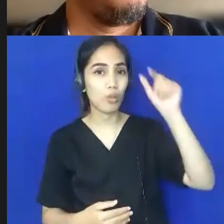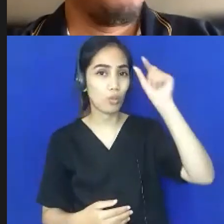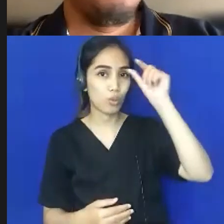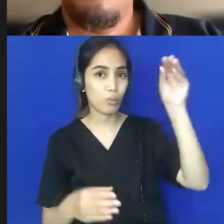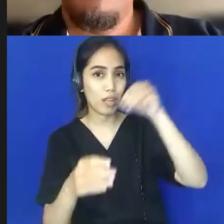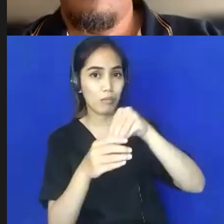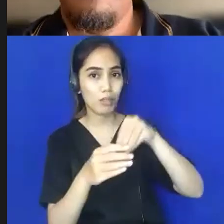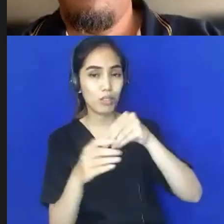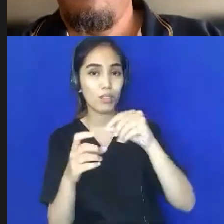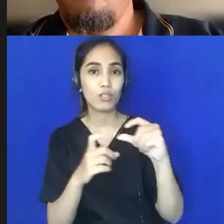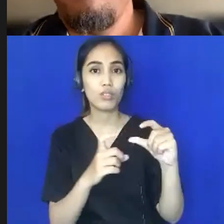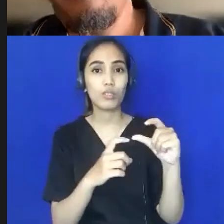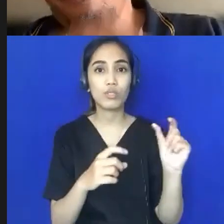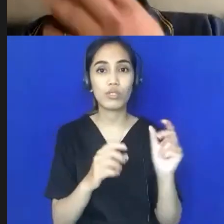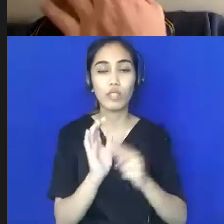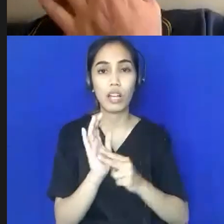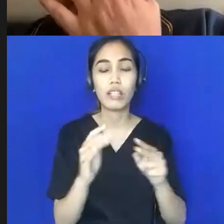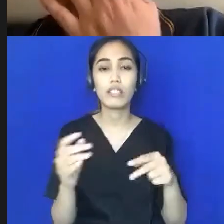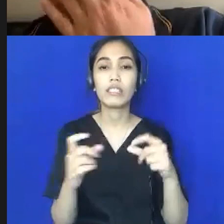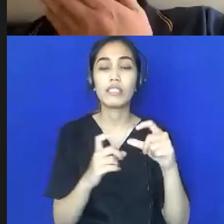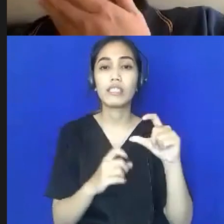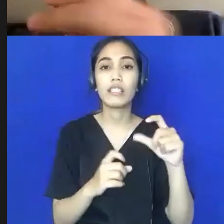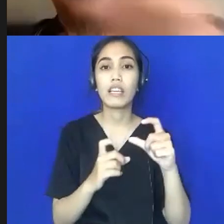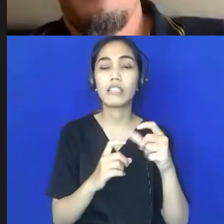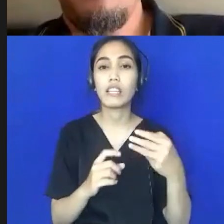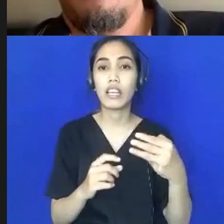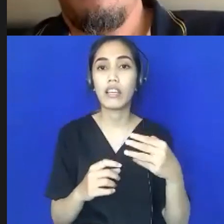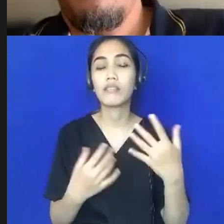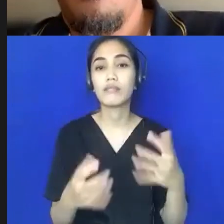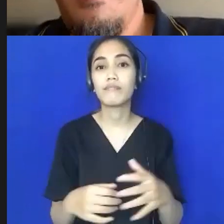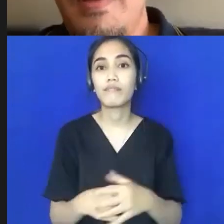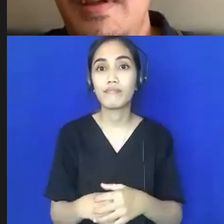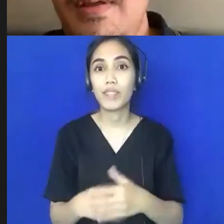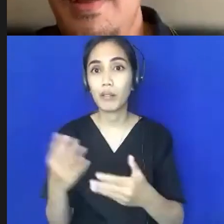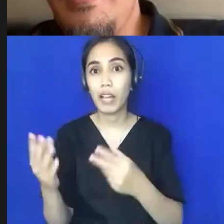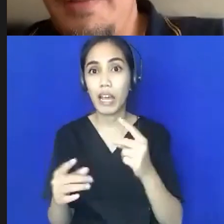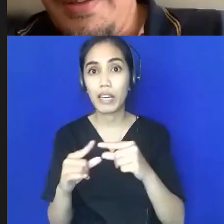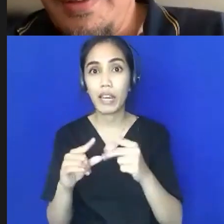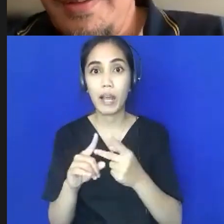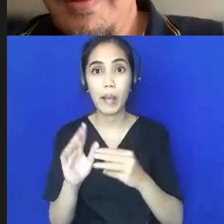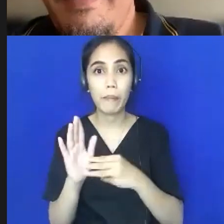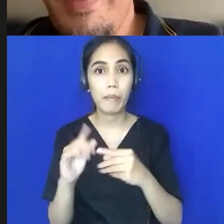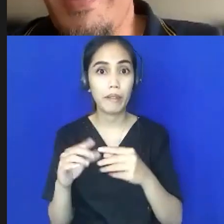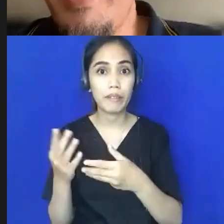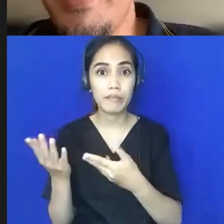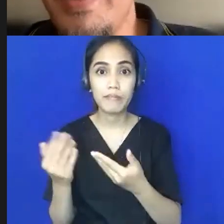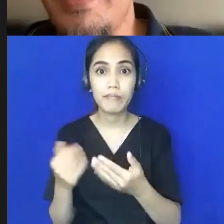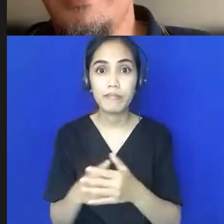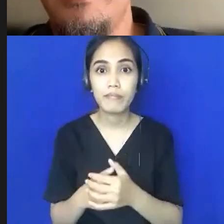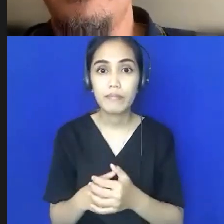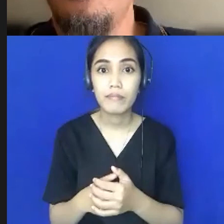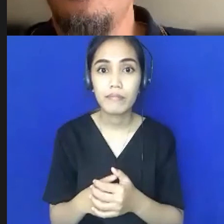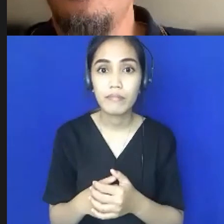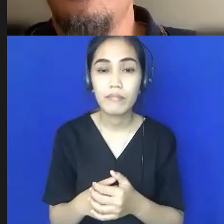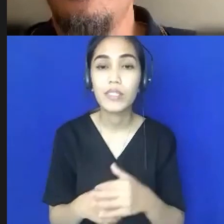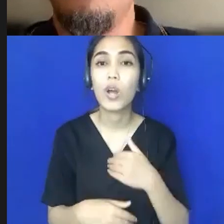SUN CSA, terutama di level daerah, ya. Mas Rahman, silahkan. Closing remarks. Ya, kalau dari saya